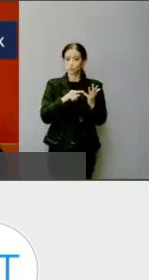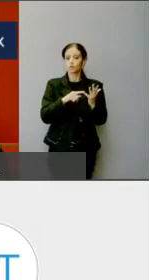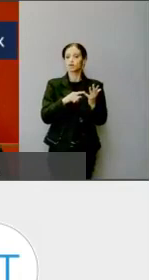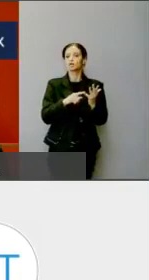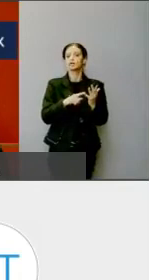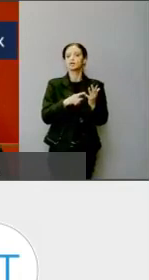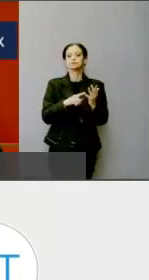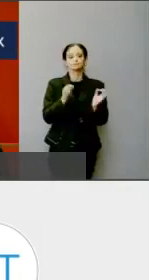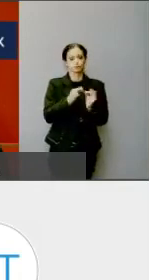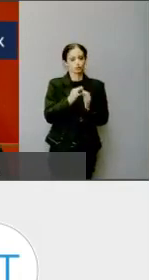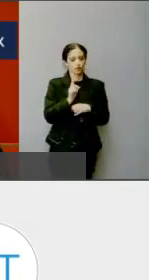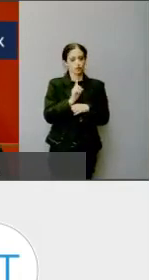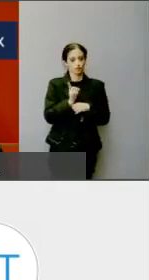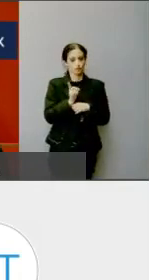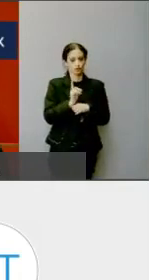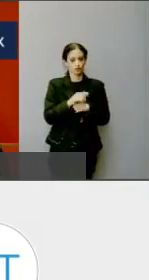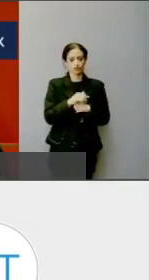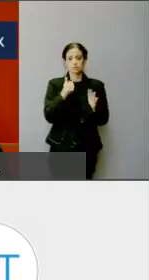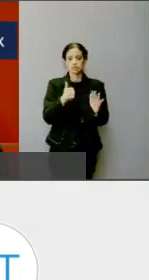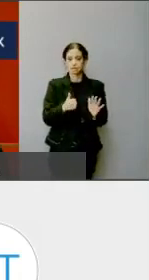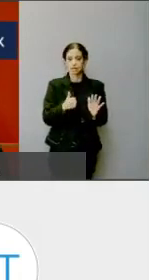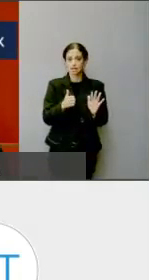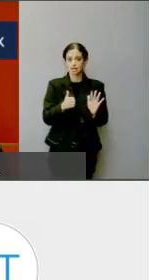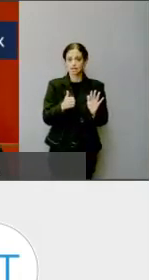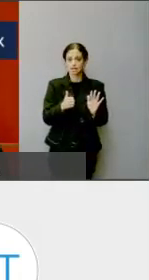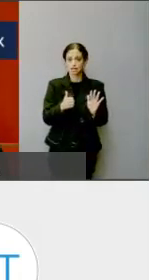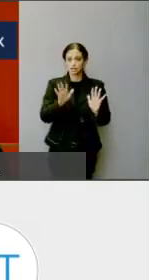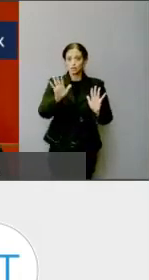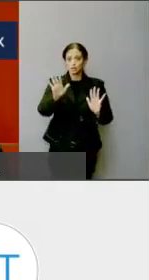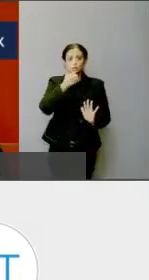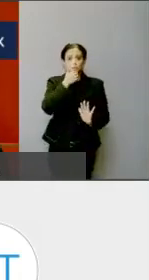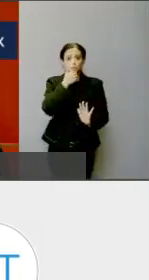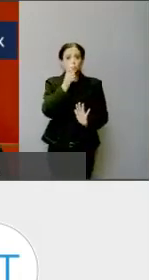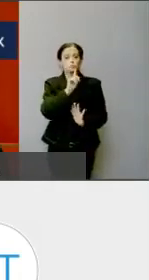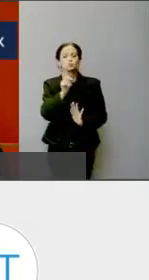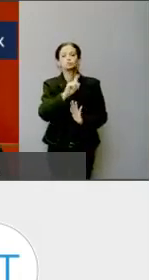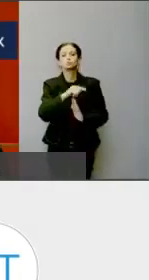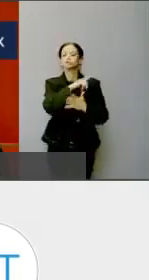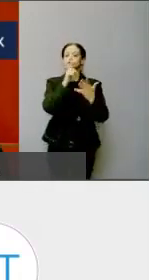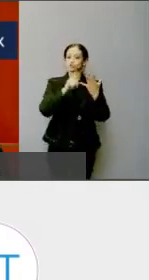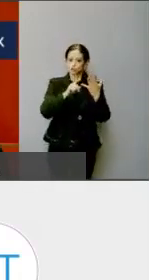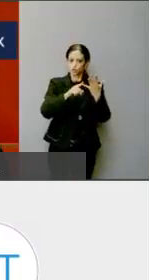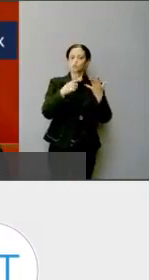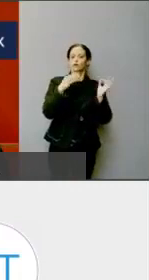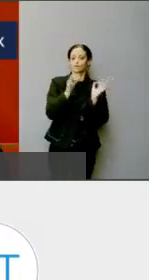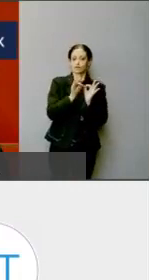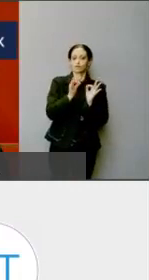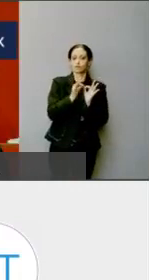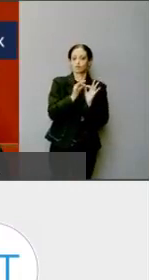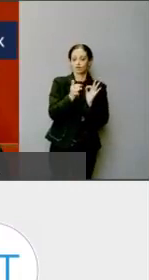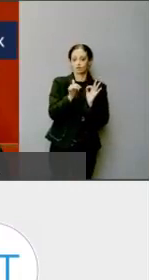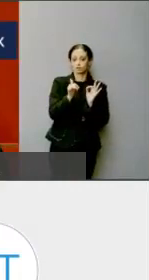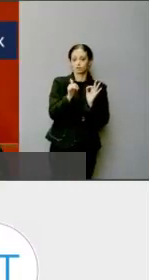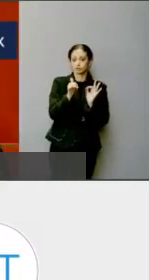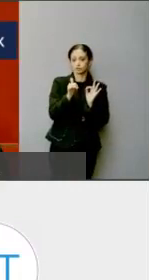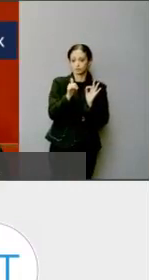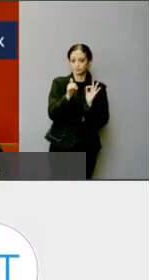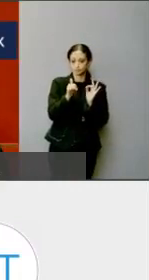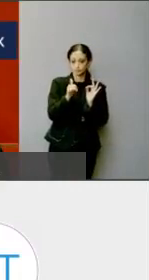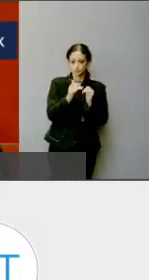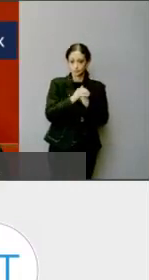dire no favorevole a scusino 5 è far fare favorevole di scuse ai favore